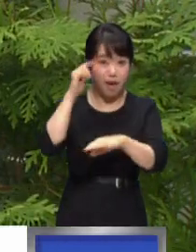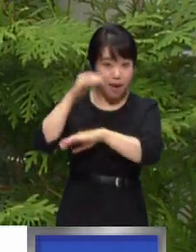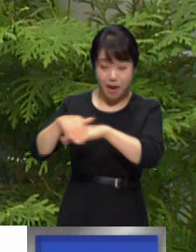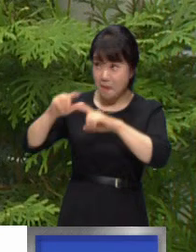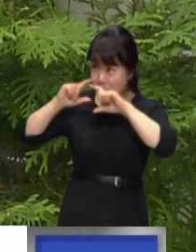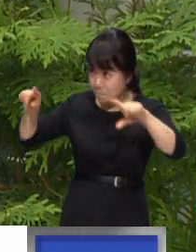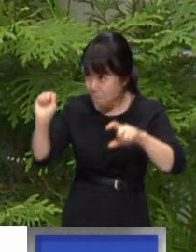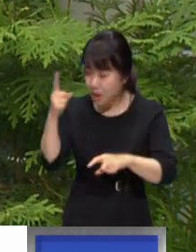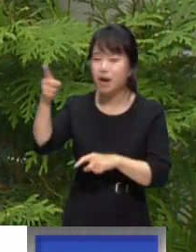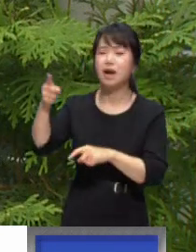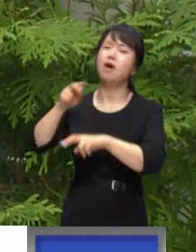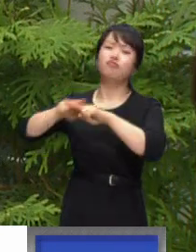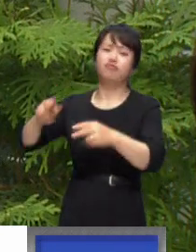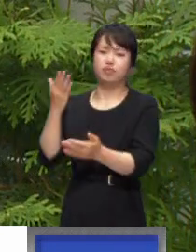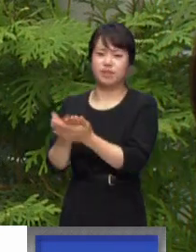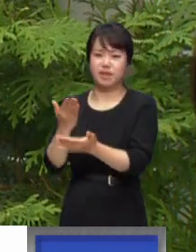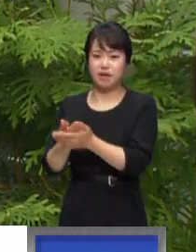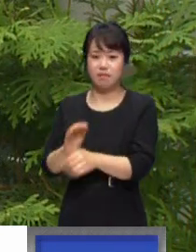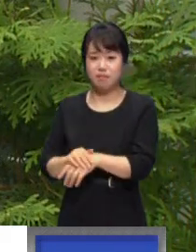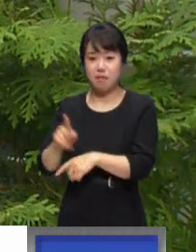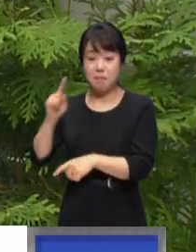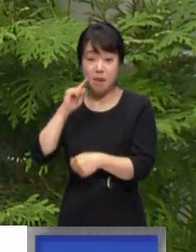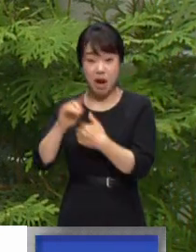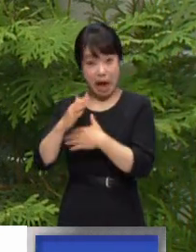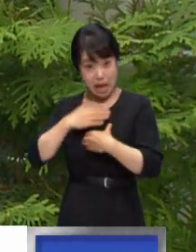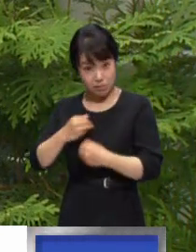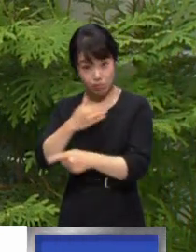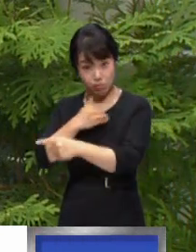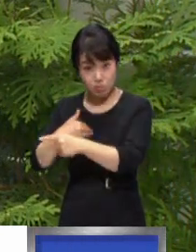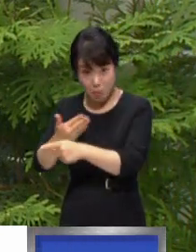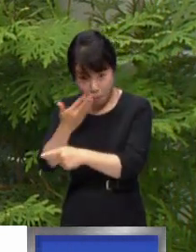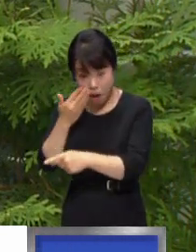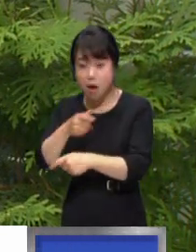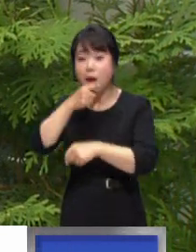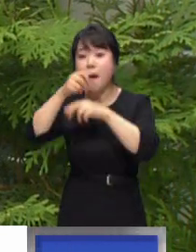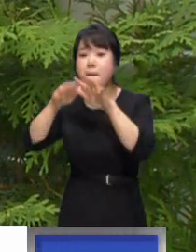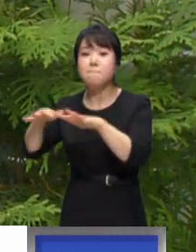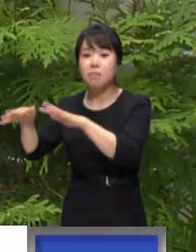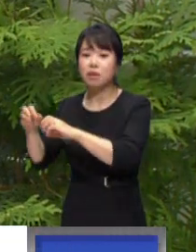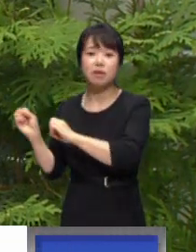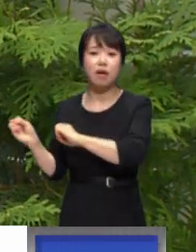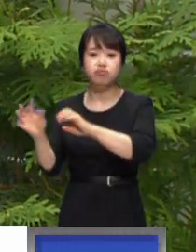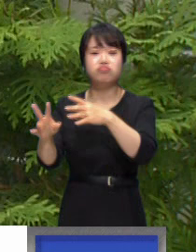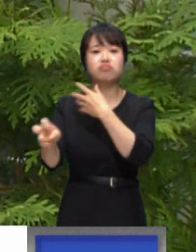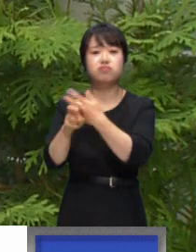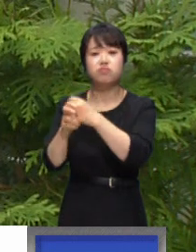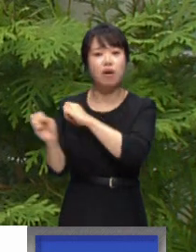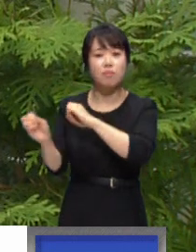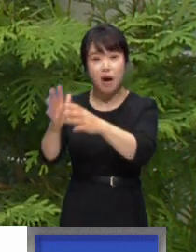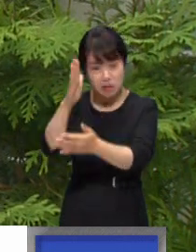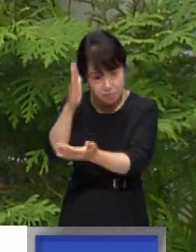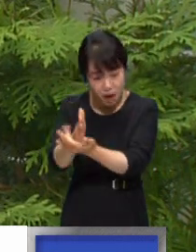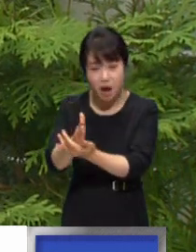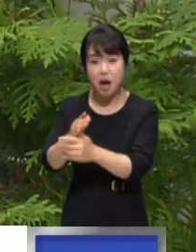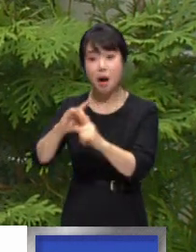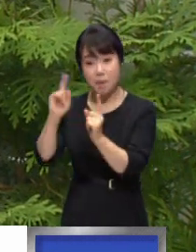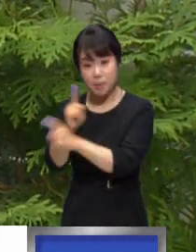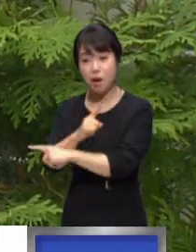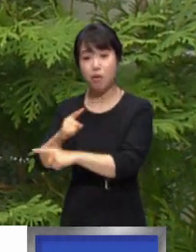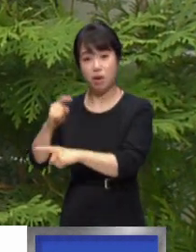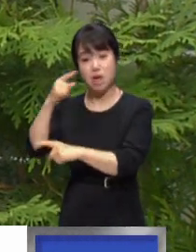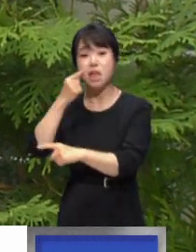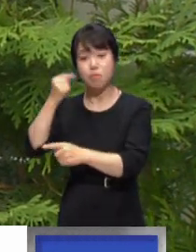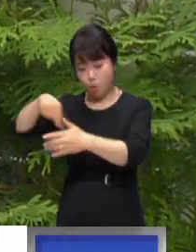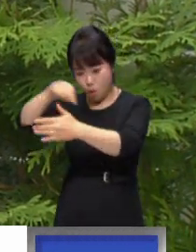일본이 주장하는 대로 그렇게 안전하다라고 하면은 바다에 도둑질처럼 무단으로 방류하는 것이 아니라 자국